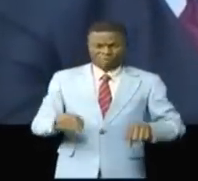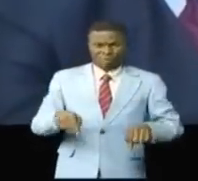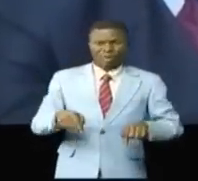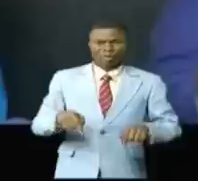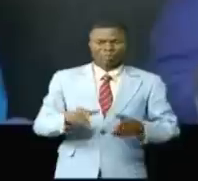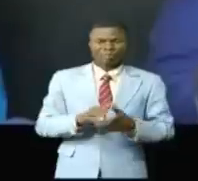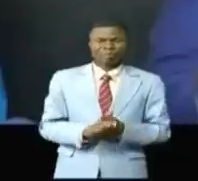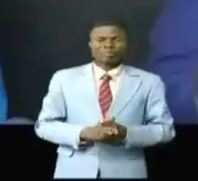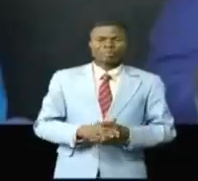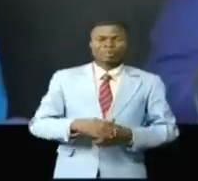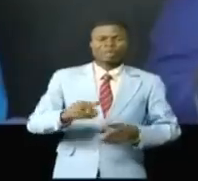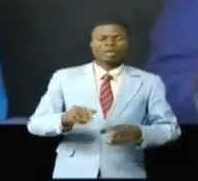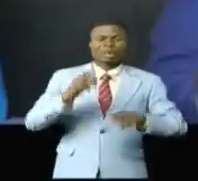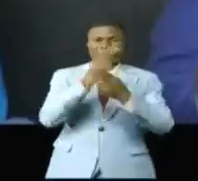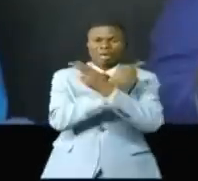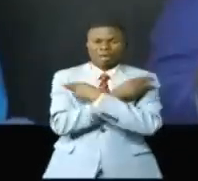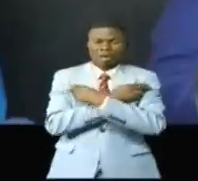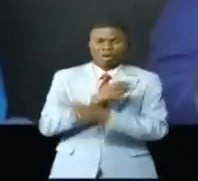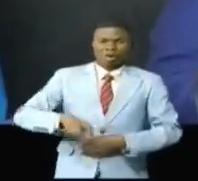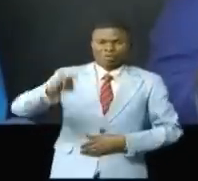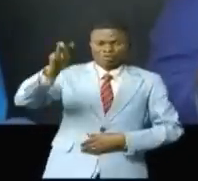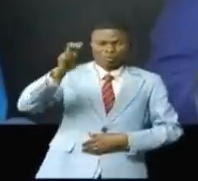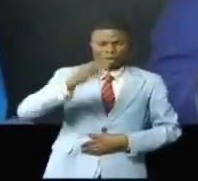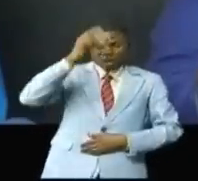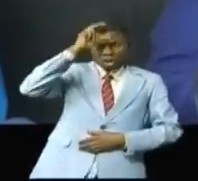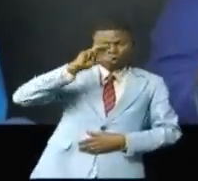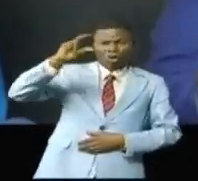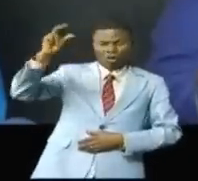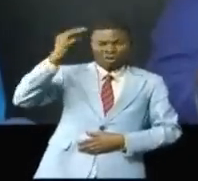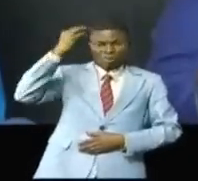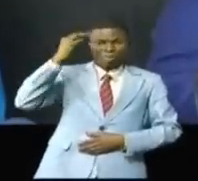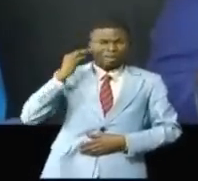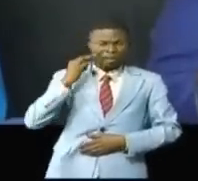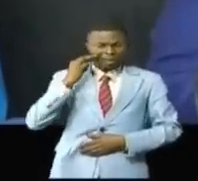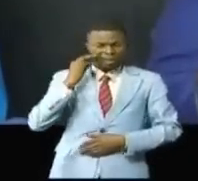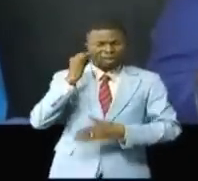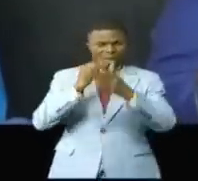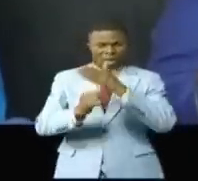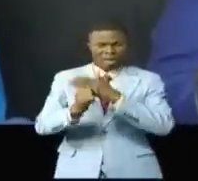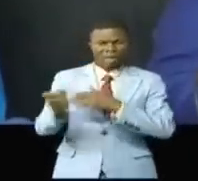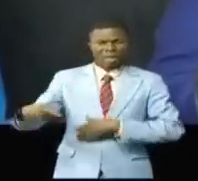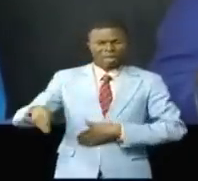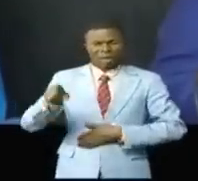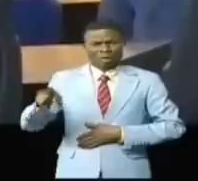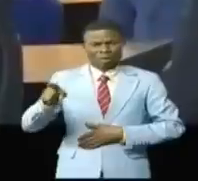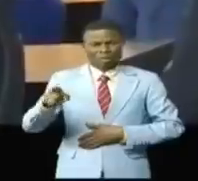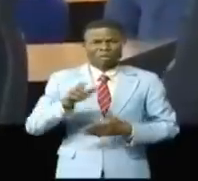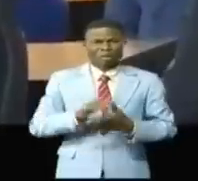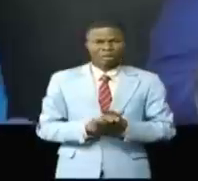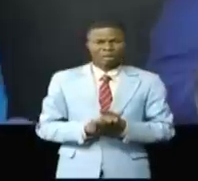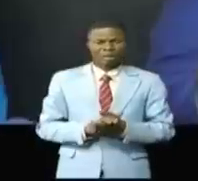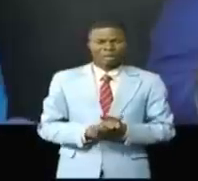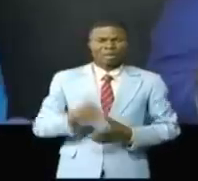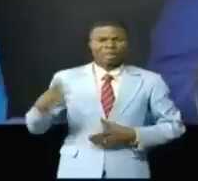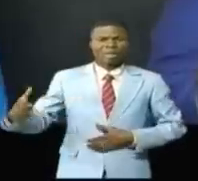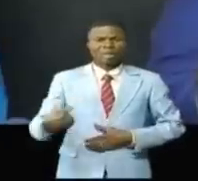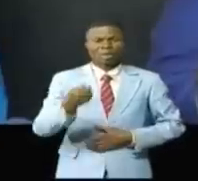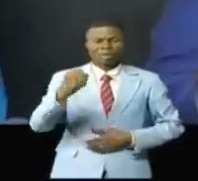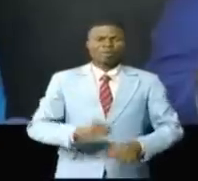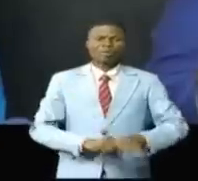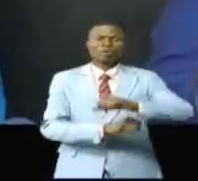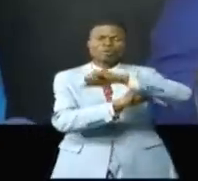à Abidjan, le ministre de l'intégration régionale et francophonie, Didier Mazenga Mukanzu, a pu arracher